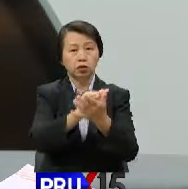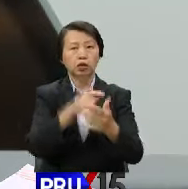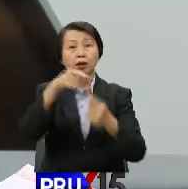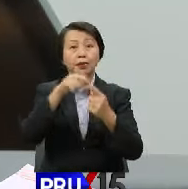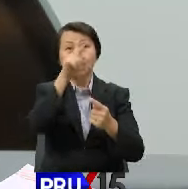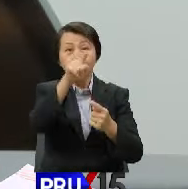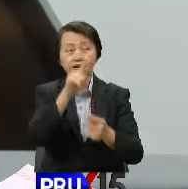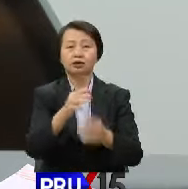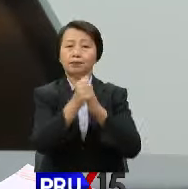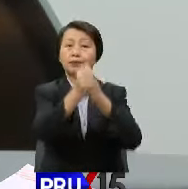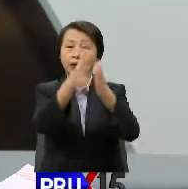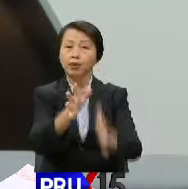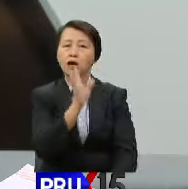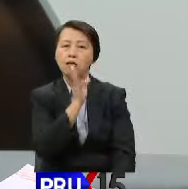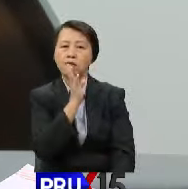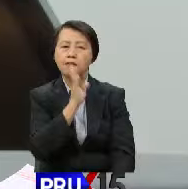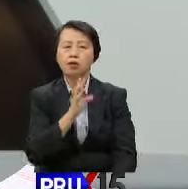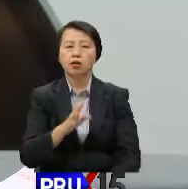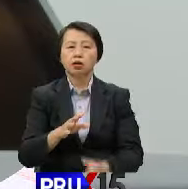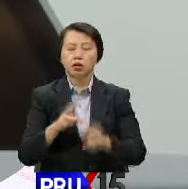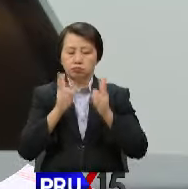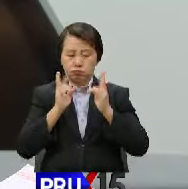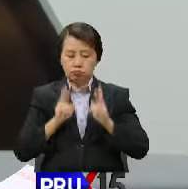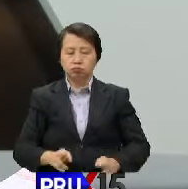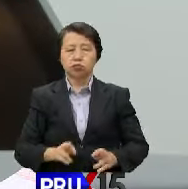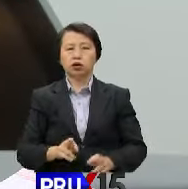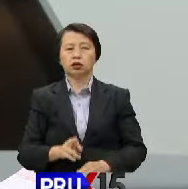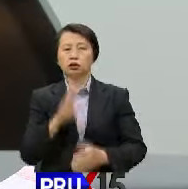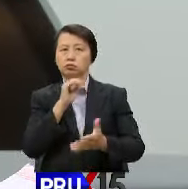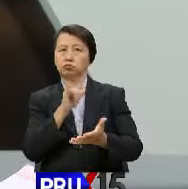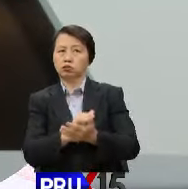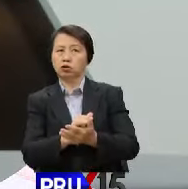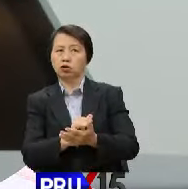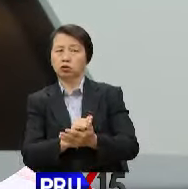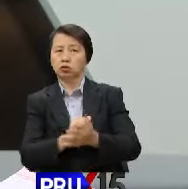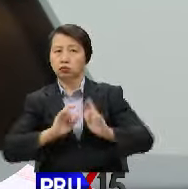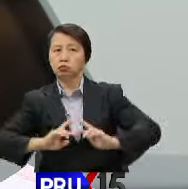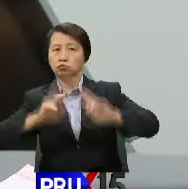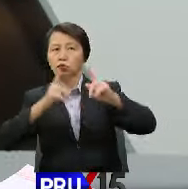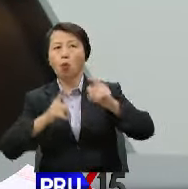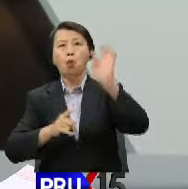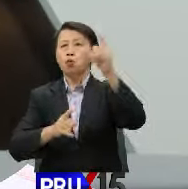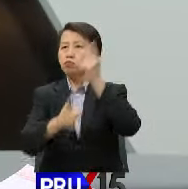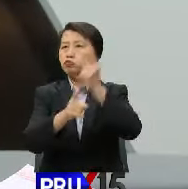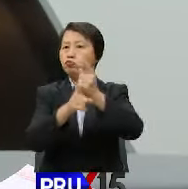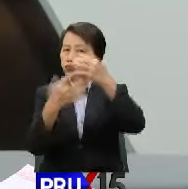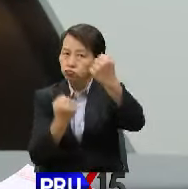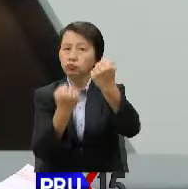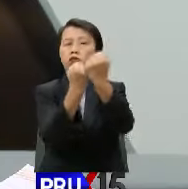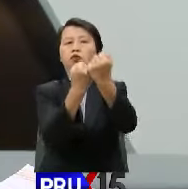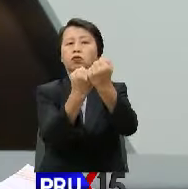pecahkan penonton lebih yakin memulihkan keyakinan meningkatkan sokongan dan